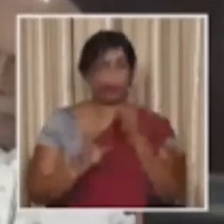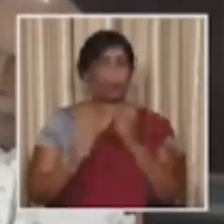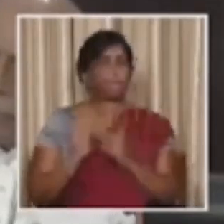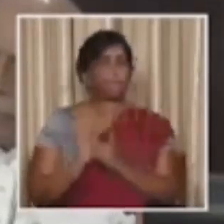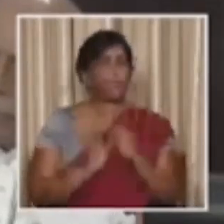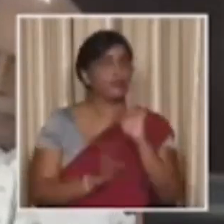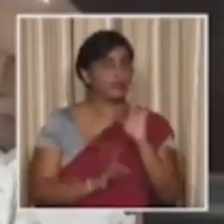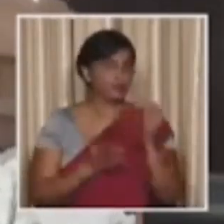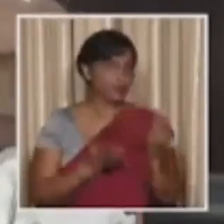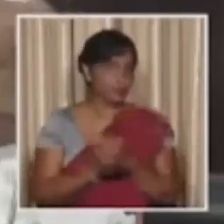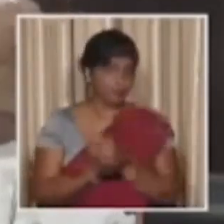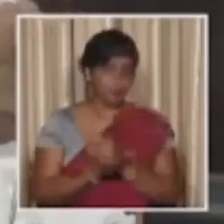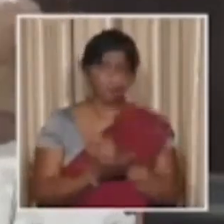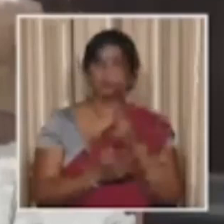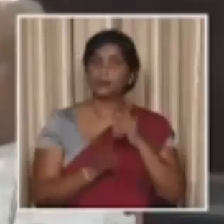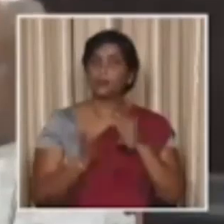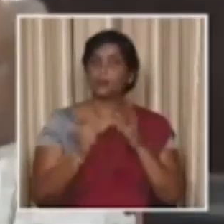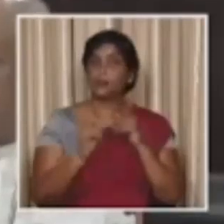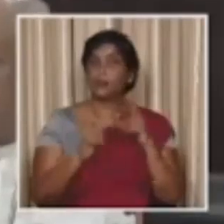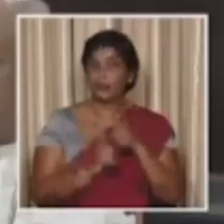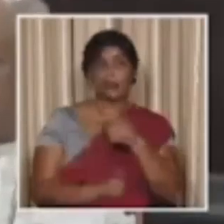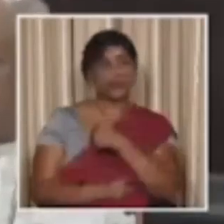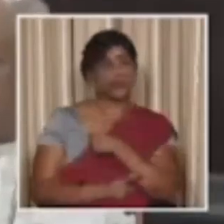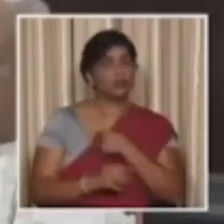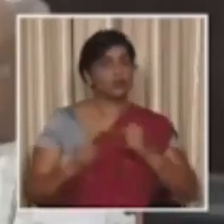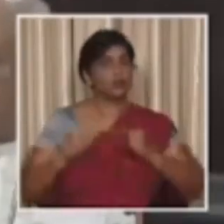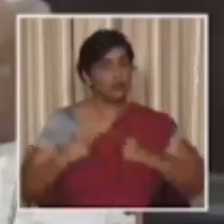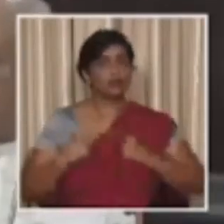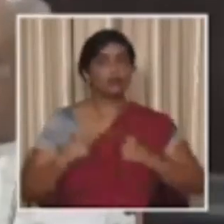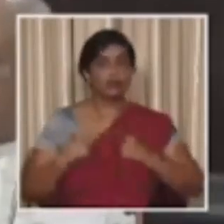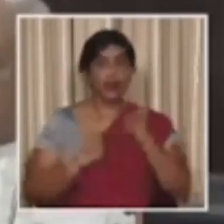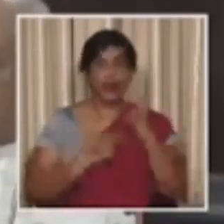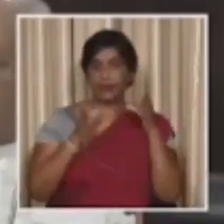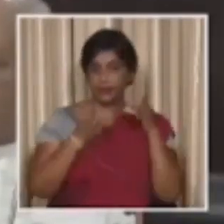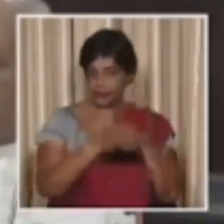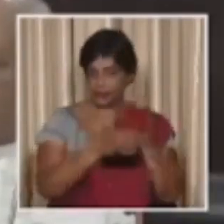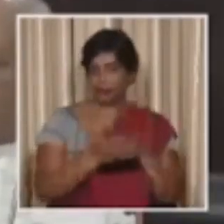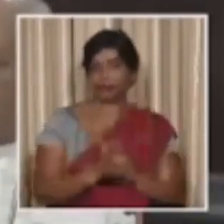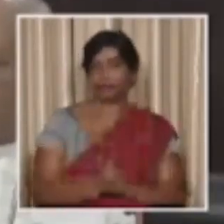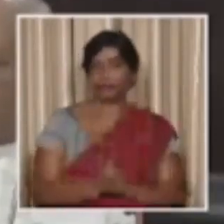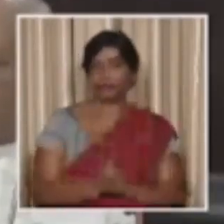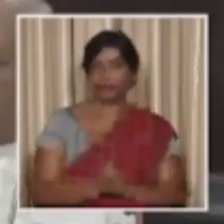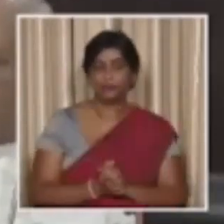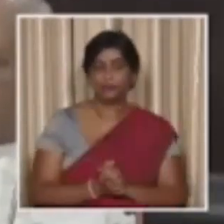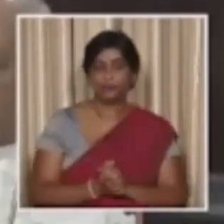රුපියල් මිලියන 25ක් වෙන් කරනවා බදුල්ලට හෘද පෙනහළු පුනජීවන ඒකකයක්